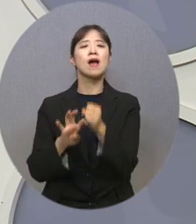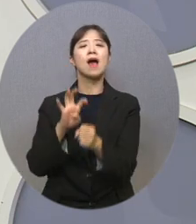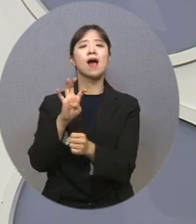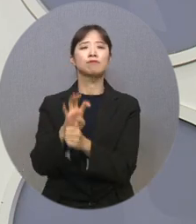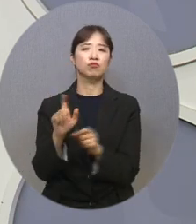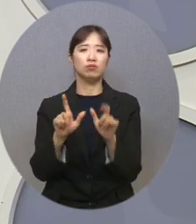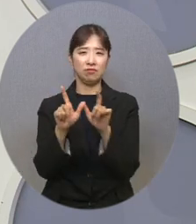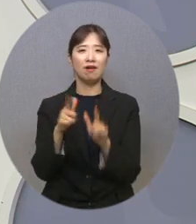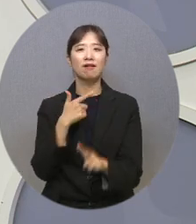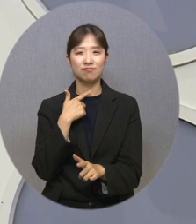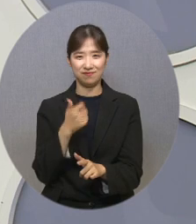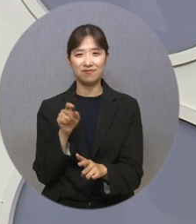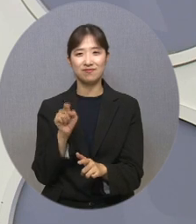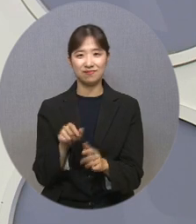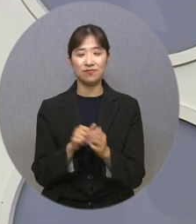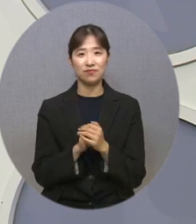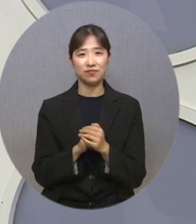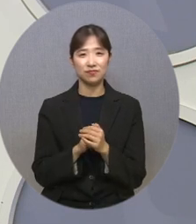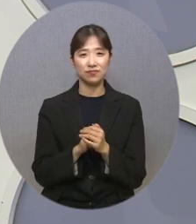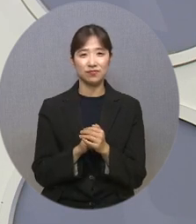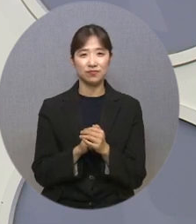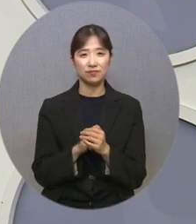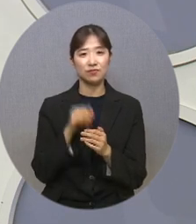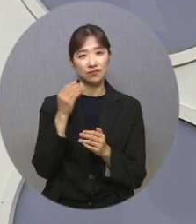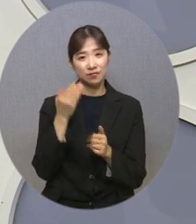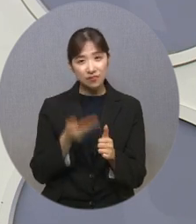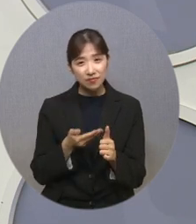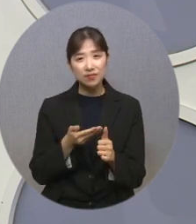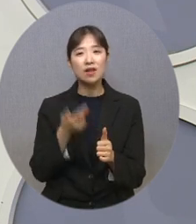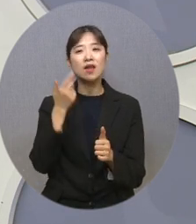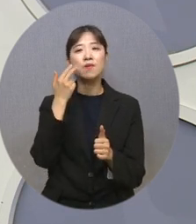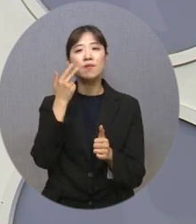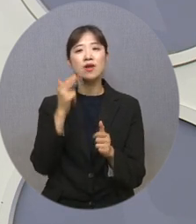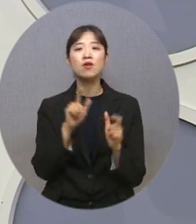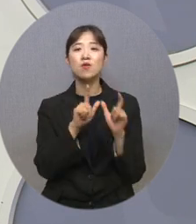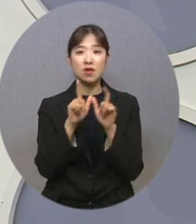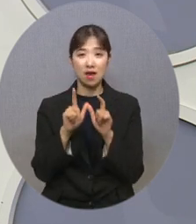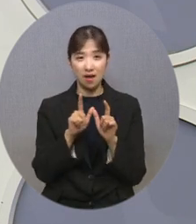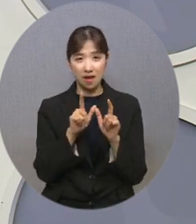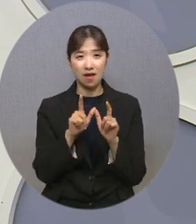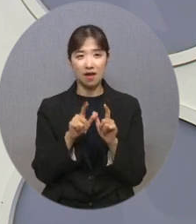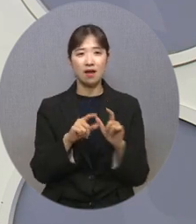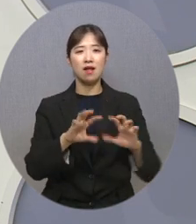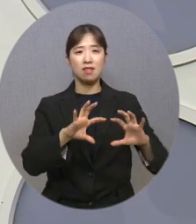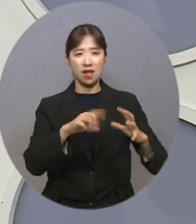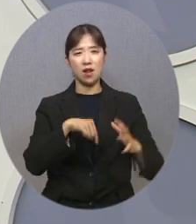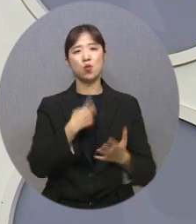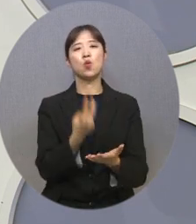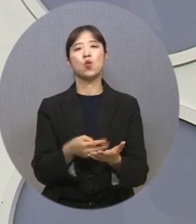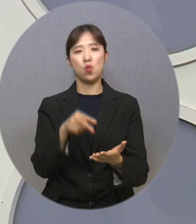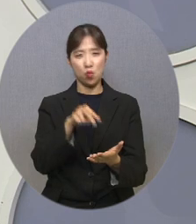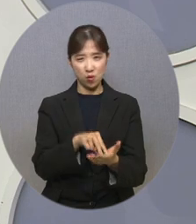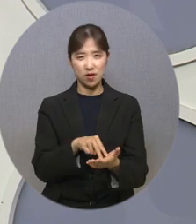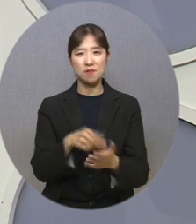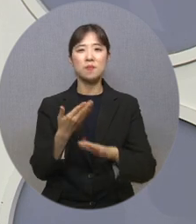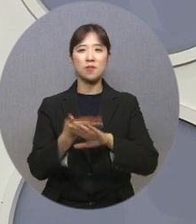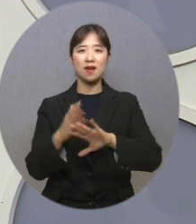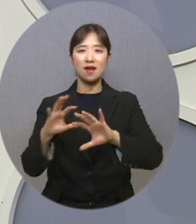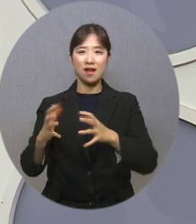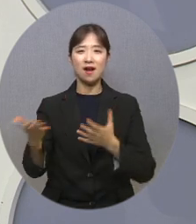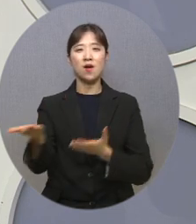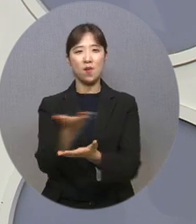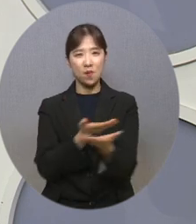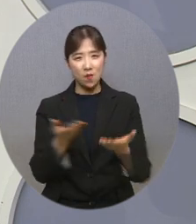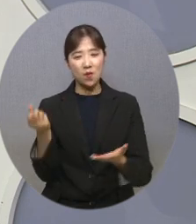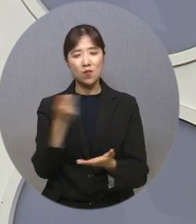하신 분이에요. 말하자면 그가 미국에 사시면서 나라의 독립, 외교 전략